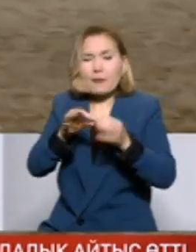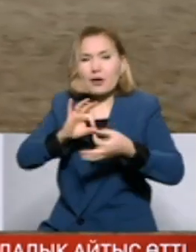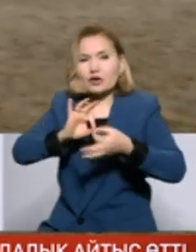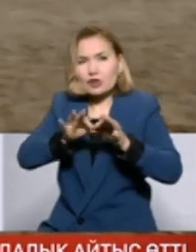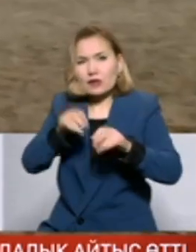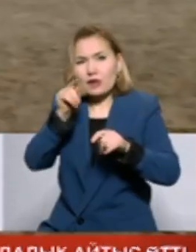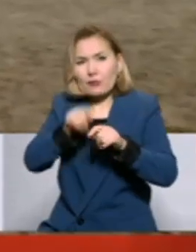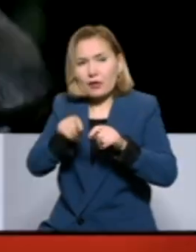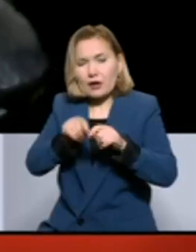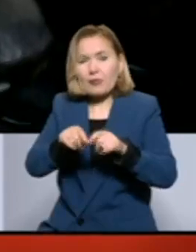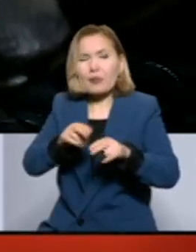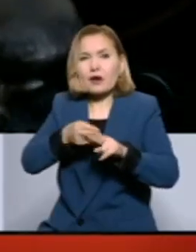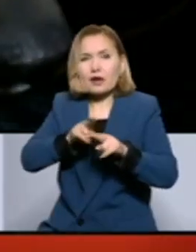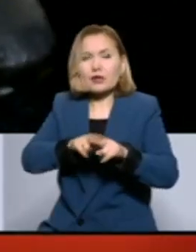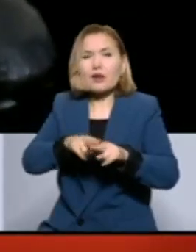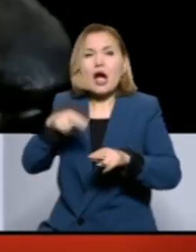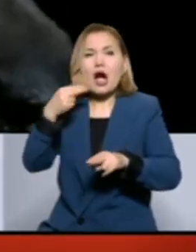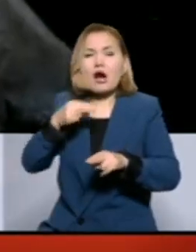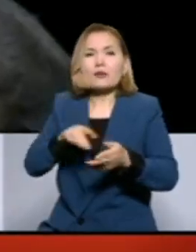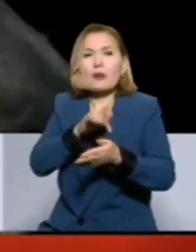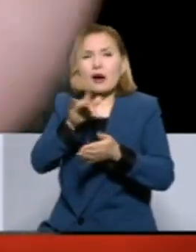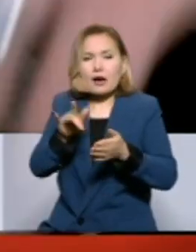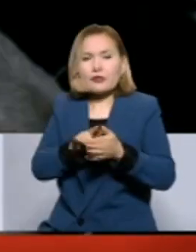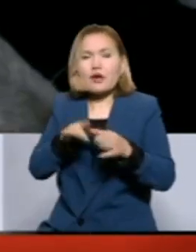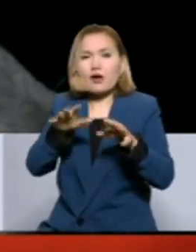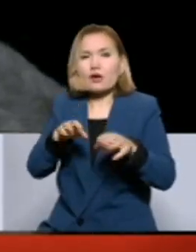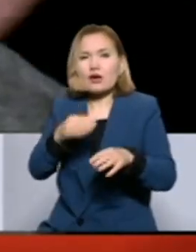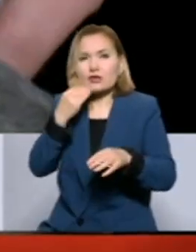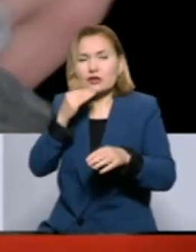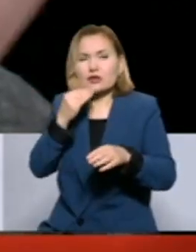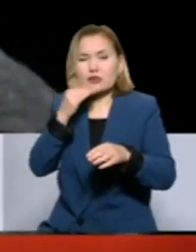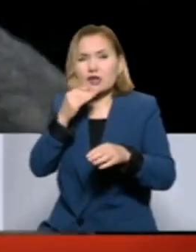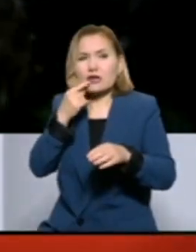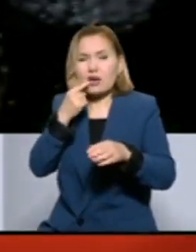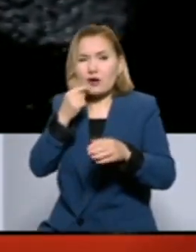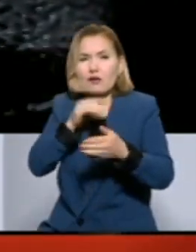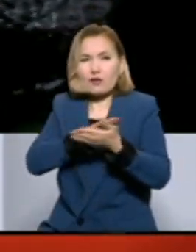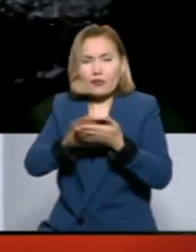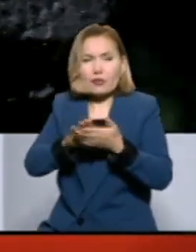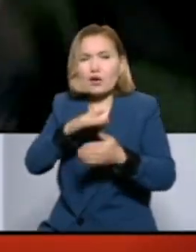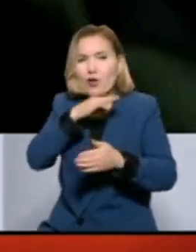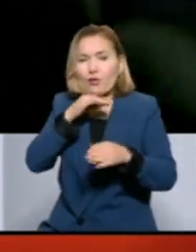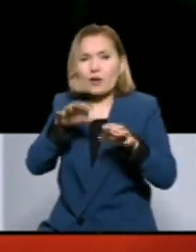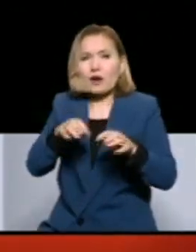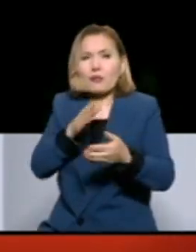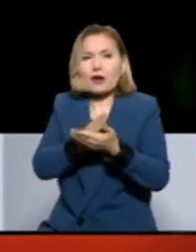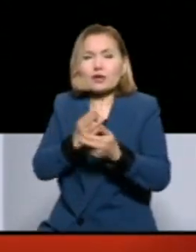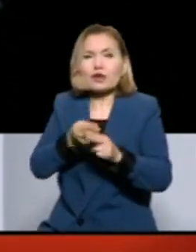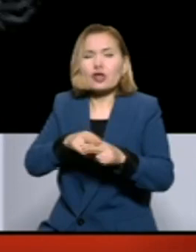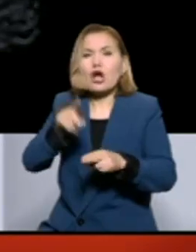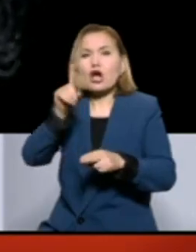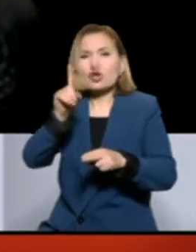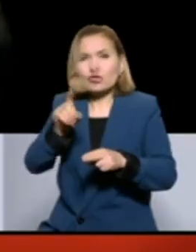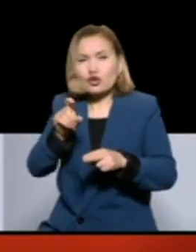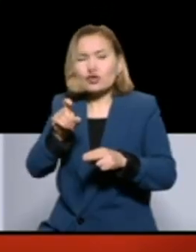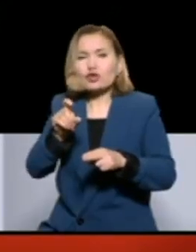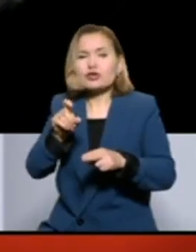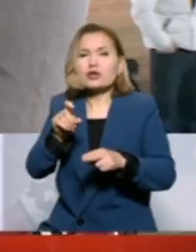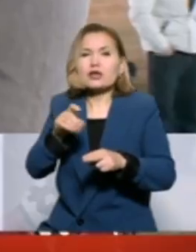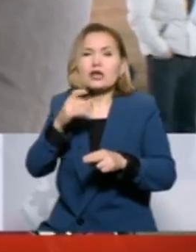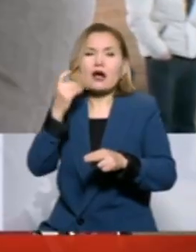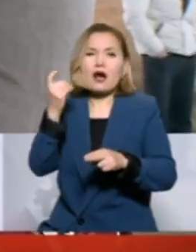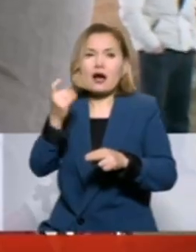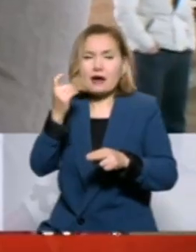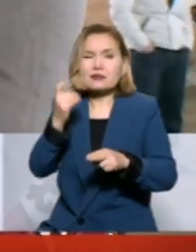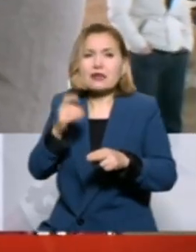баға береді. Ақтөбе ел бойынша тазы саны көп аймақтың бірі. Тек бүгінгі көрменің өзіне 100-ге жуық ит асыраушы келген. Бүгін